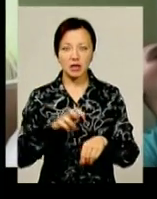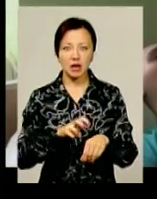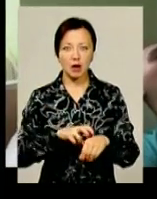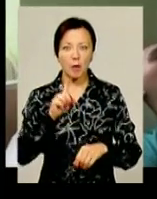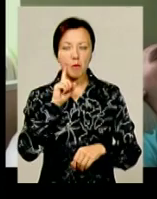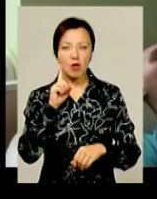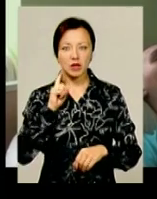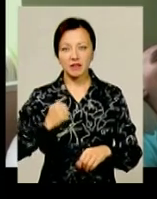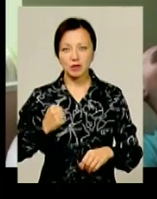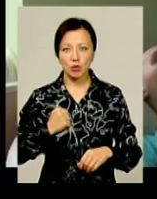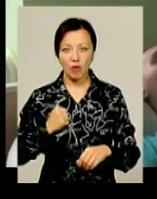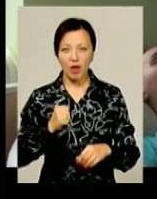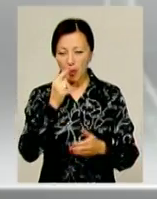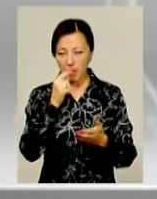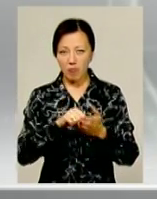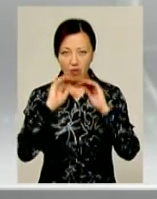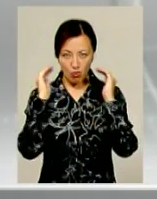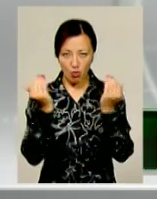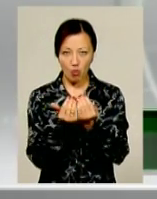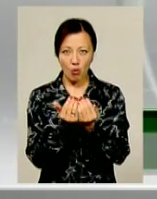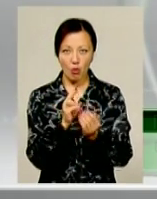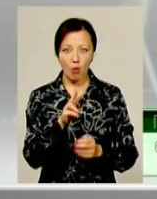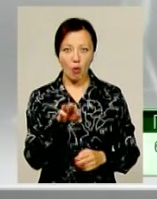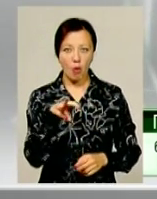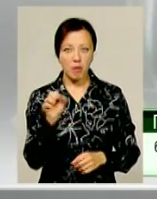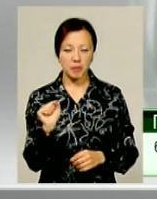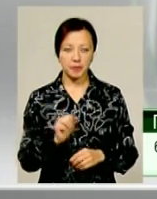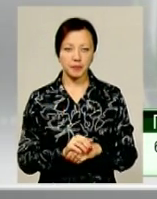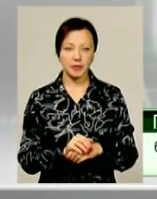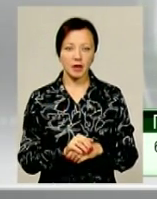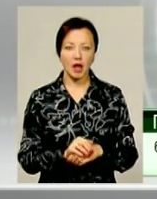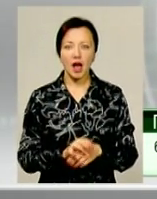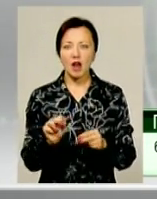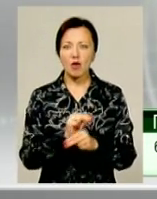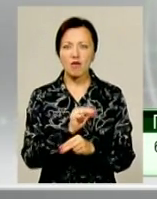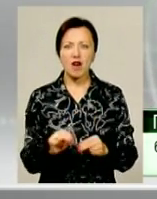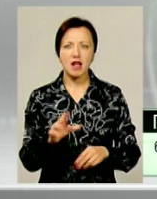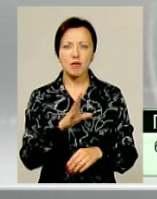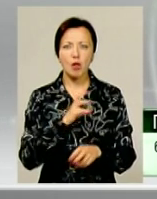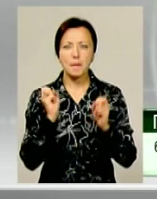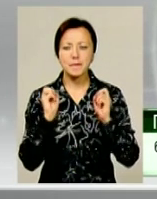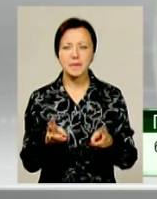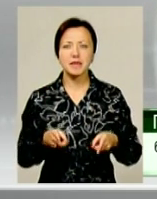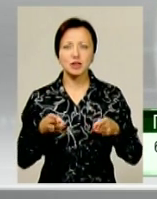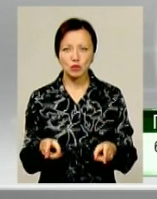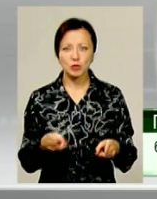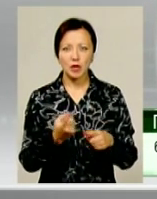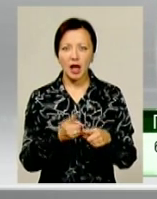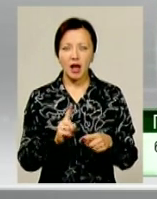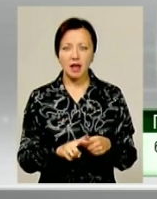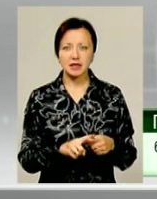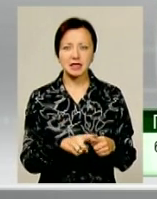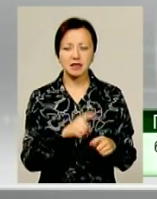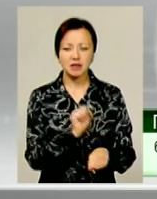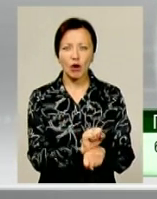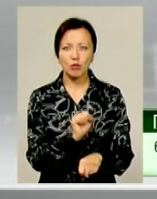молодий спецпризначенець впав у кому. Лікування було приступне просто-напросто. Воно не то, що лікувало, воно тормозило. Тормозило